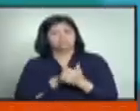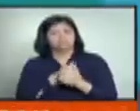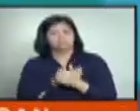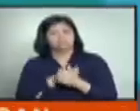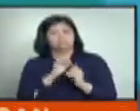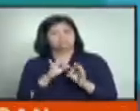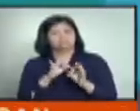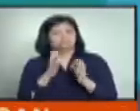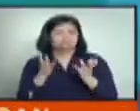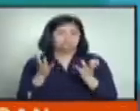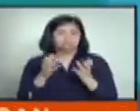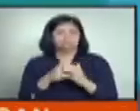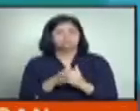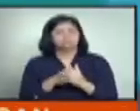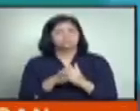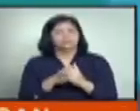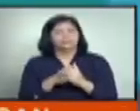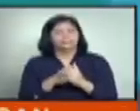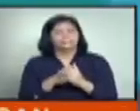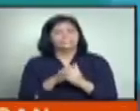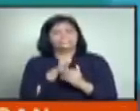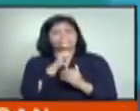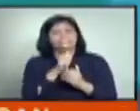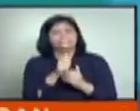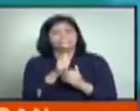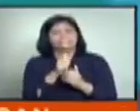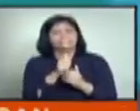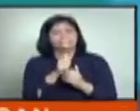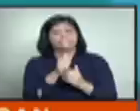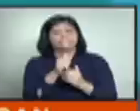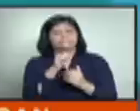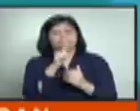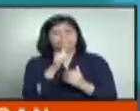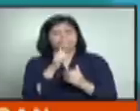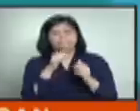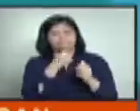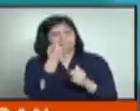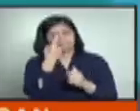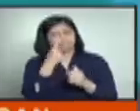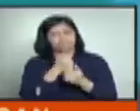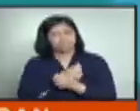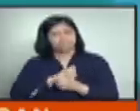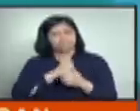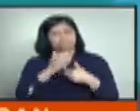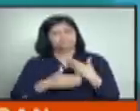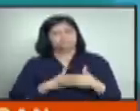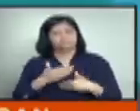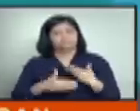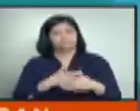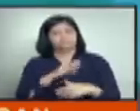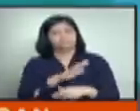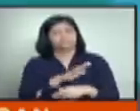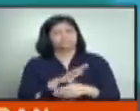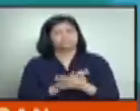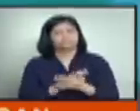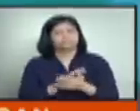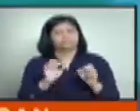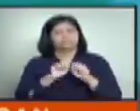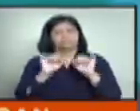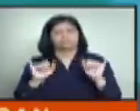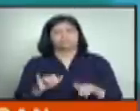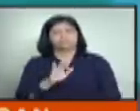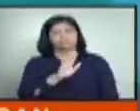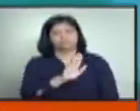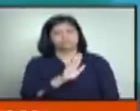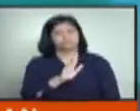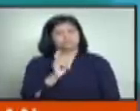kung medyo hindi ako masyado nakaintindi sa proseso okay, ng sistema ng inyo